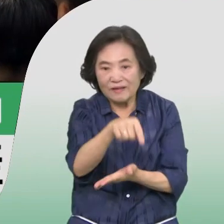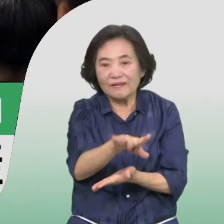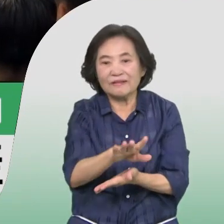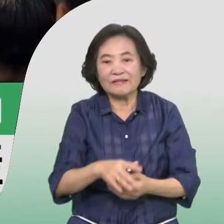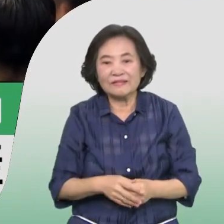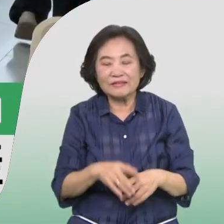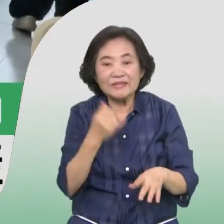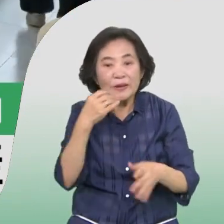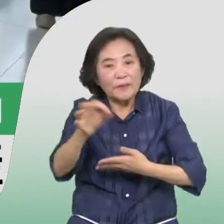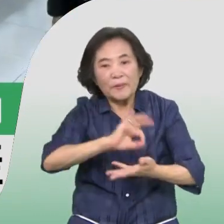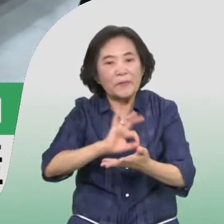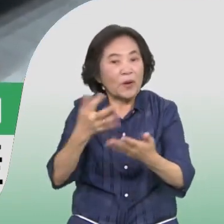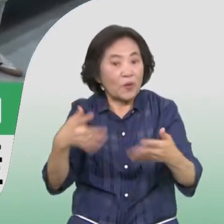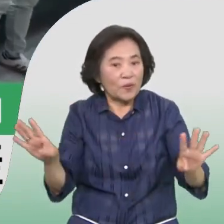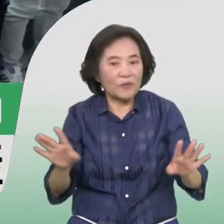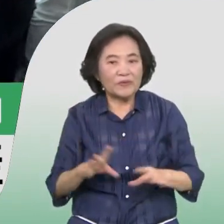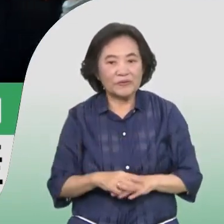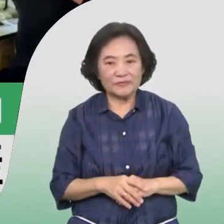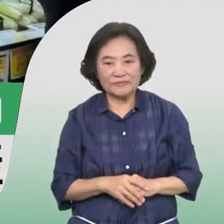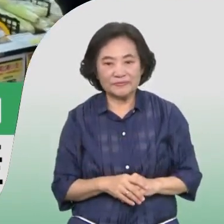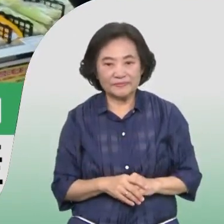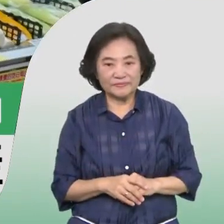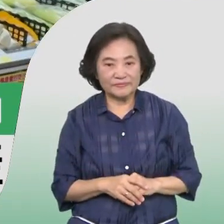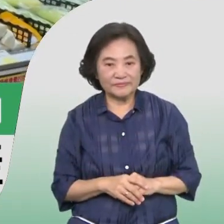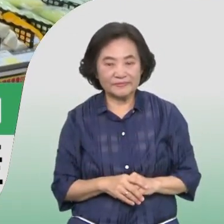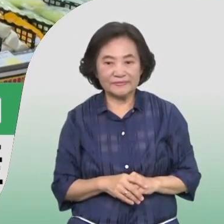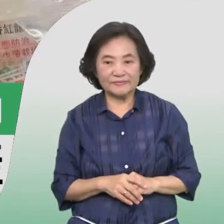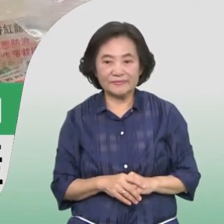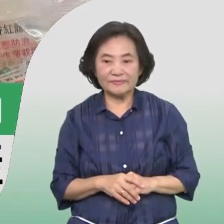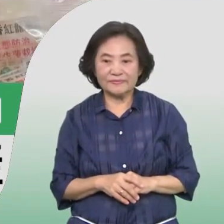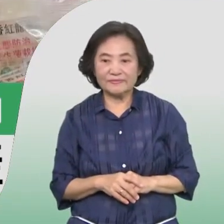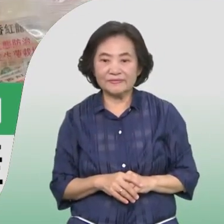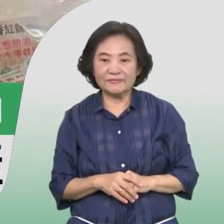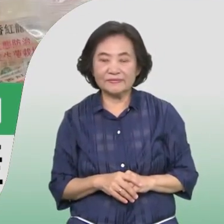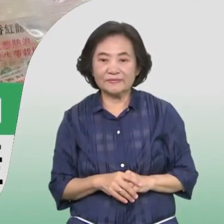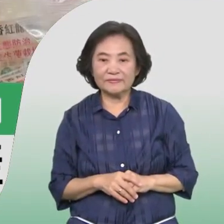用来增加农民的销售贯通，